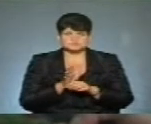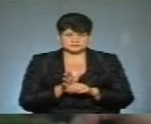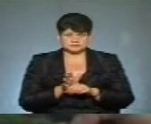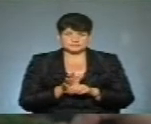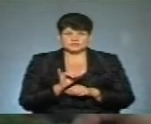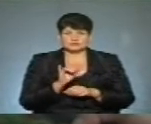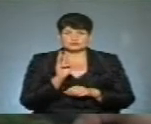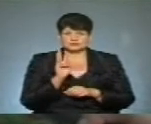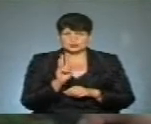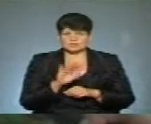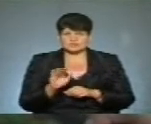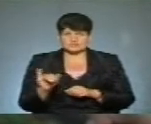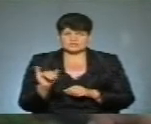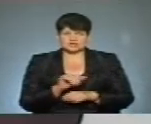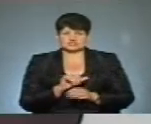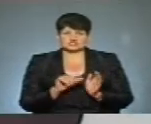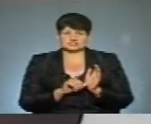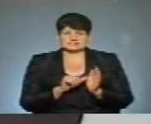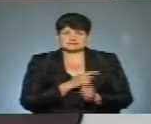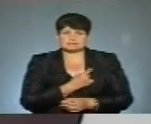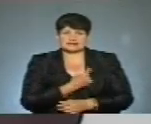COVID-19 у 3 дітей та 6 медиків.